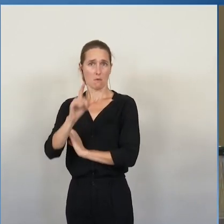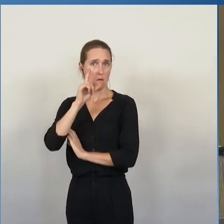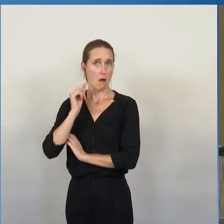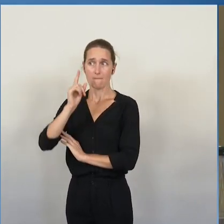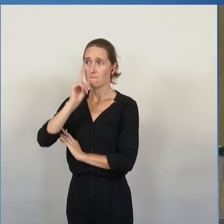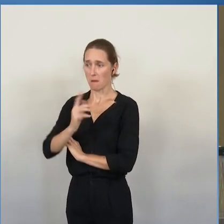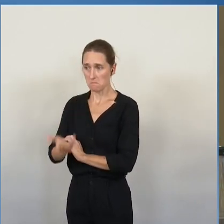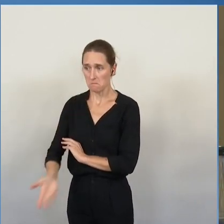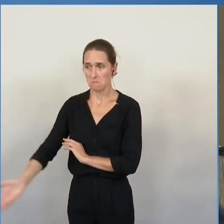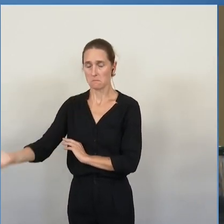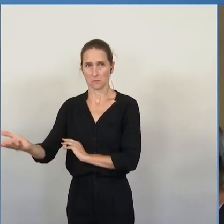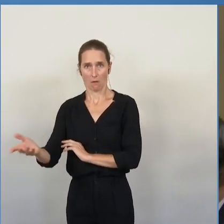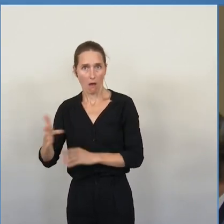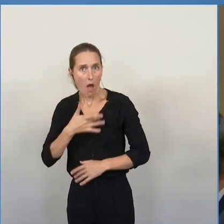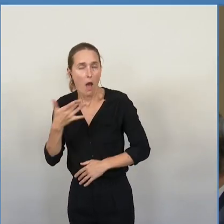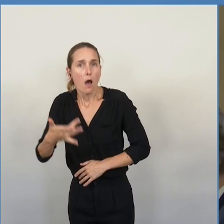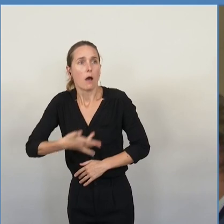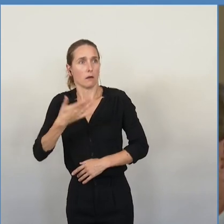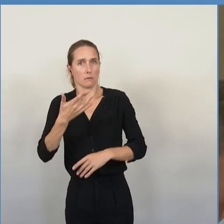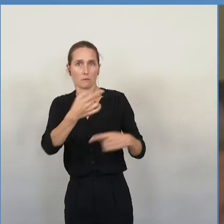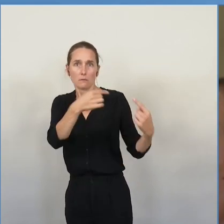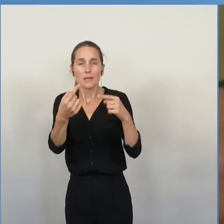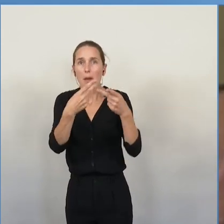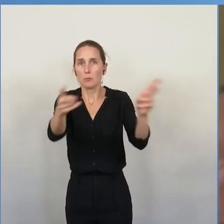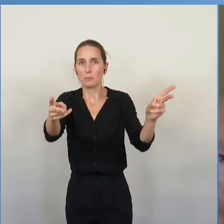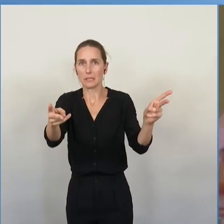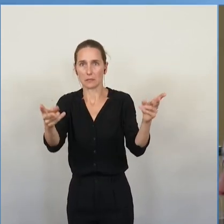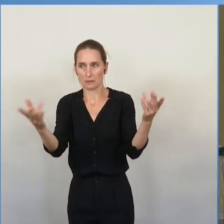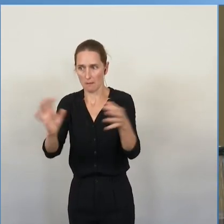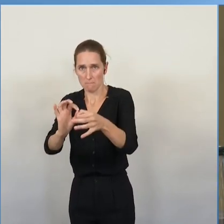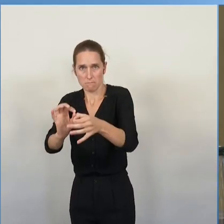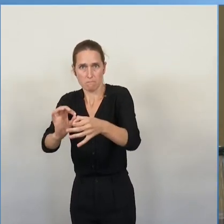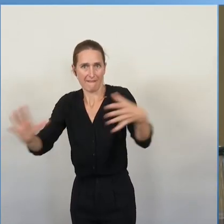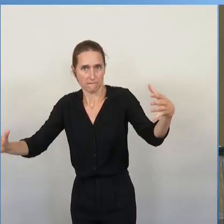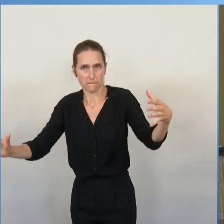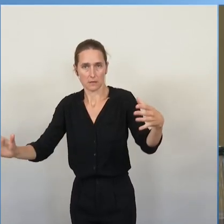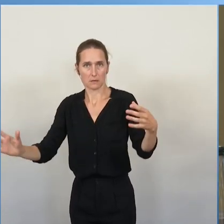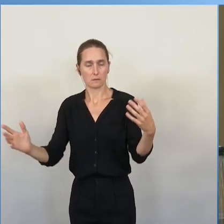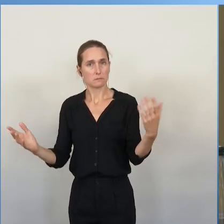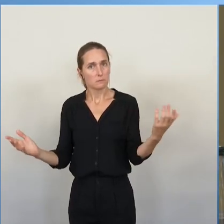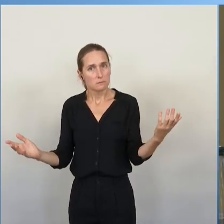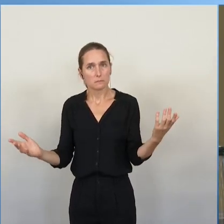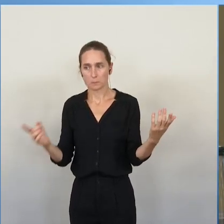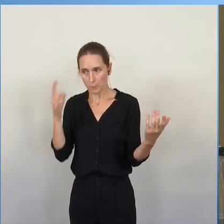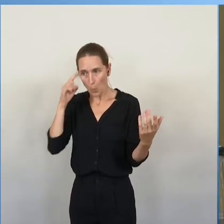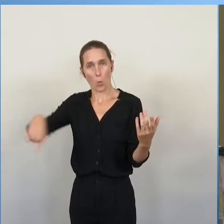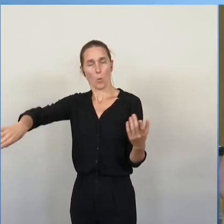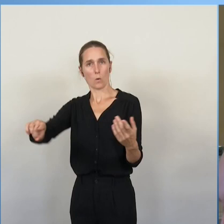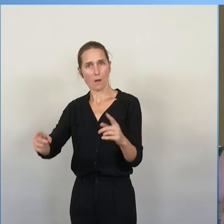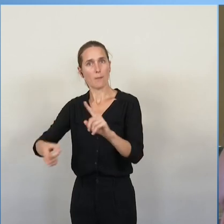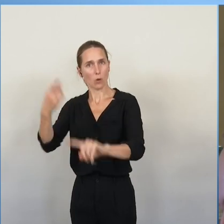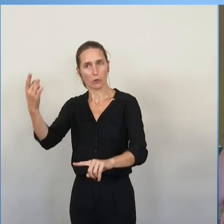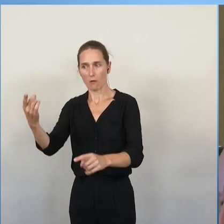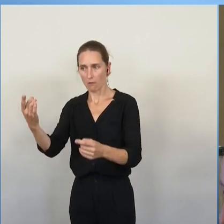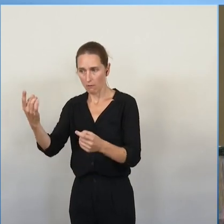intéressés par la chose publique hein était très importante la chose publique hein de pouvoir donner leur